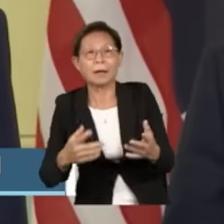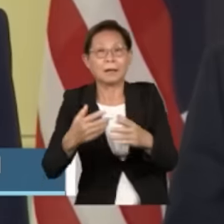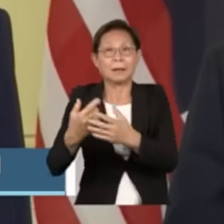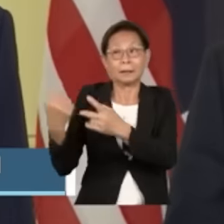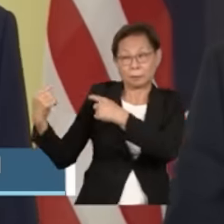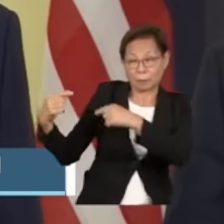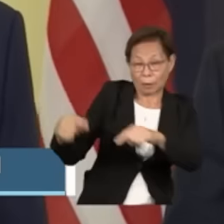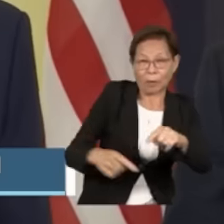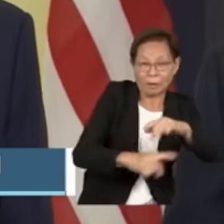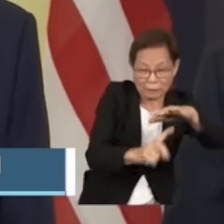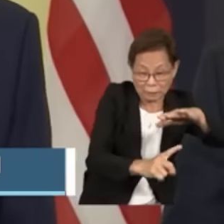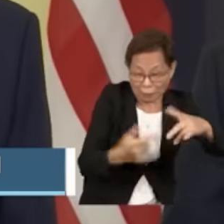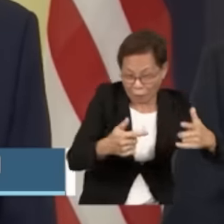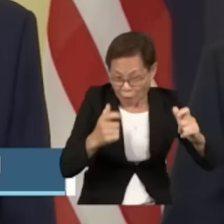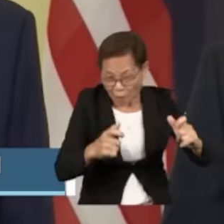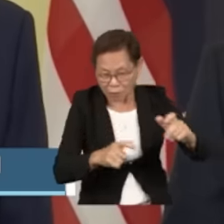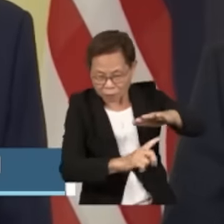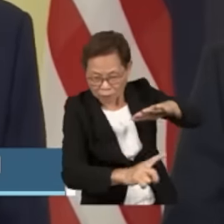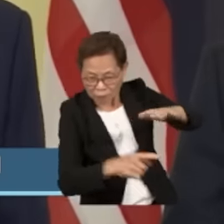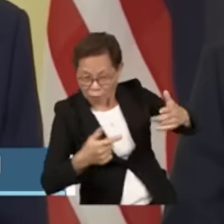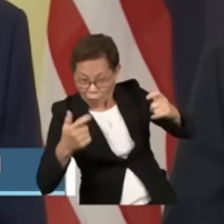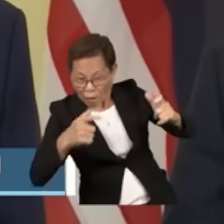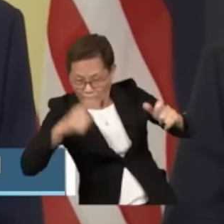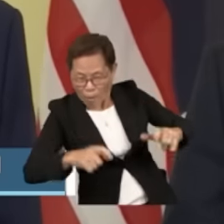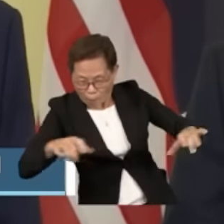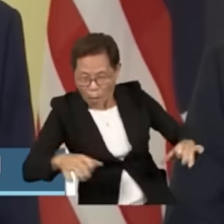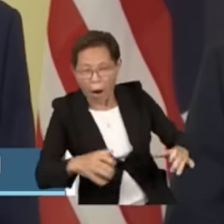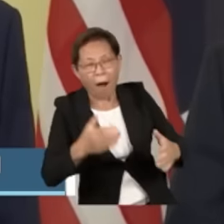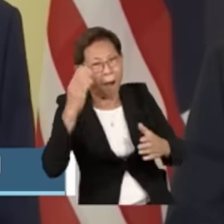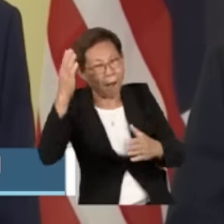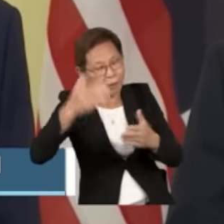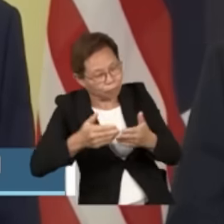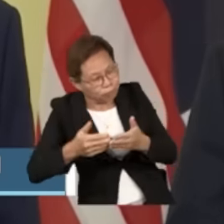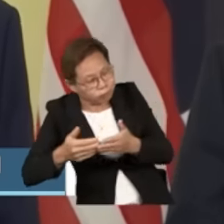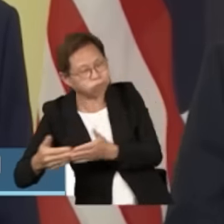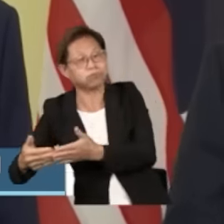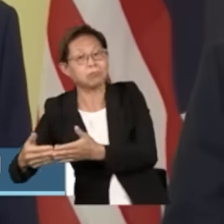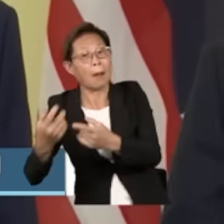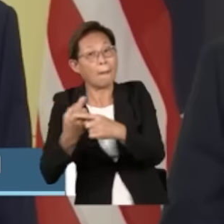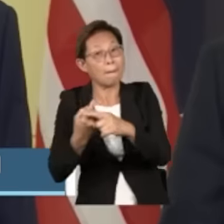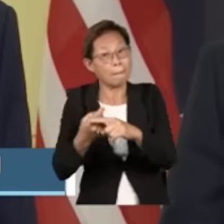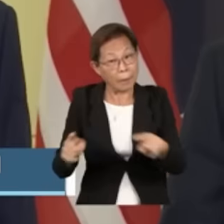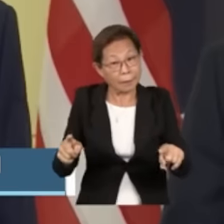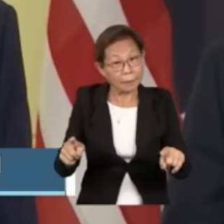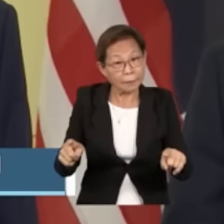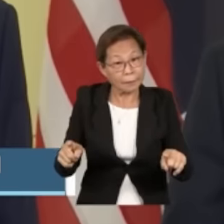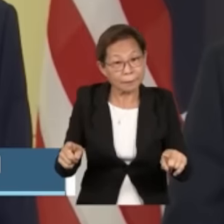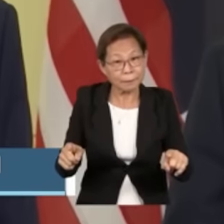segera yang terpaksa dilaksanakan akan diteruskan. Tetapi